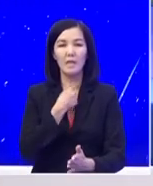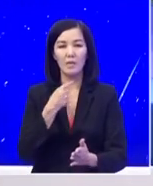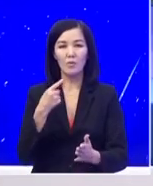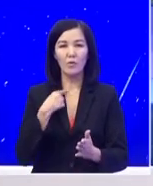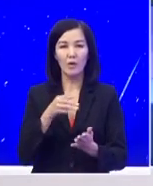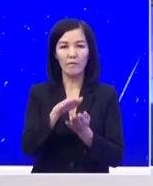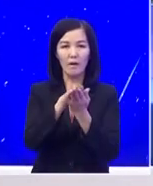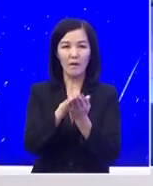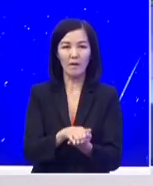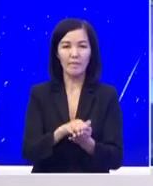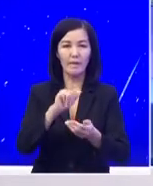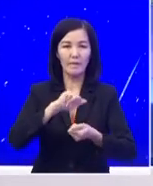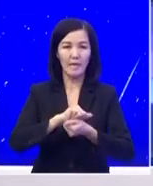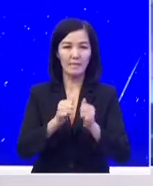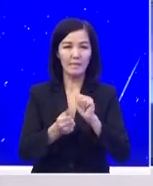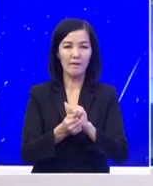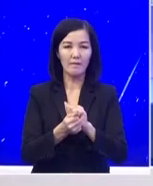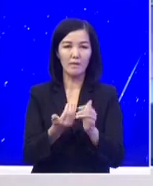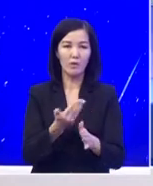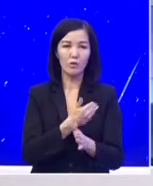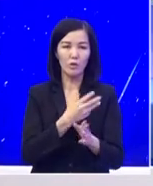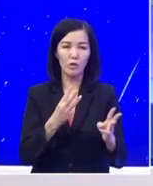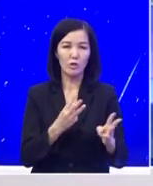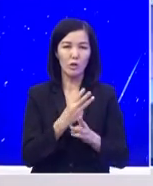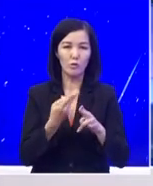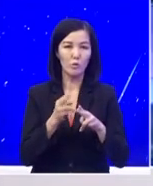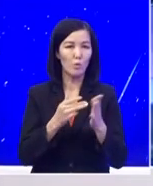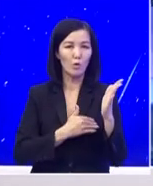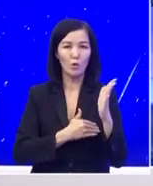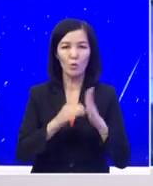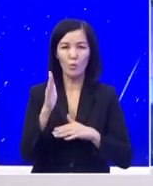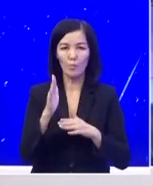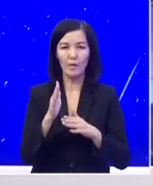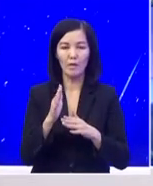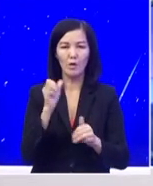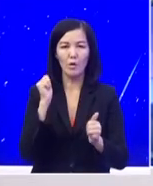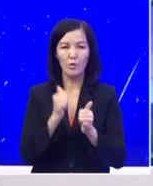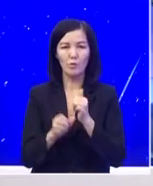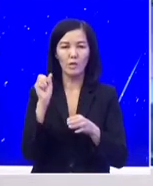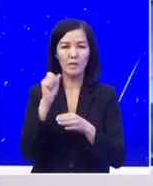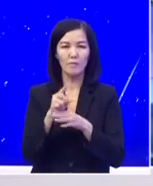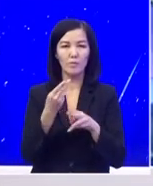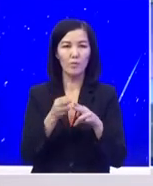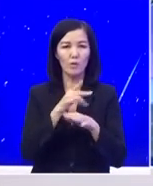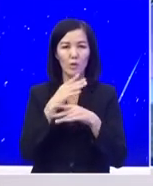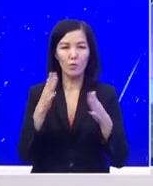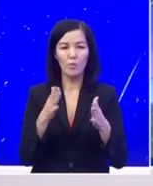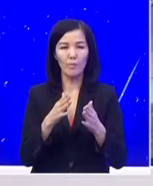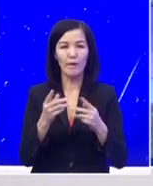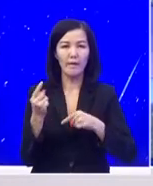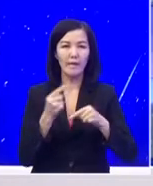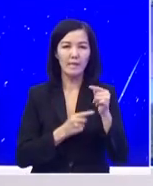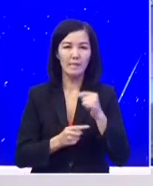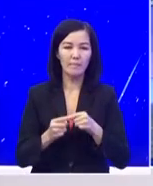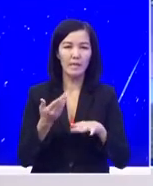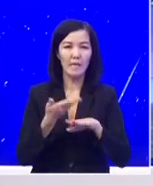Талдықорғанда қабір тастарына сұраныс артты. Қаладағы әрбір шеберханаға қазір күнделікті тапсырыс берушілер көп. Атап өтерлігі кәсіпкерлер